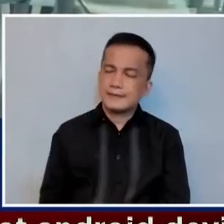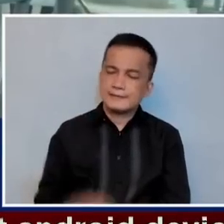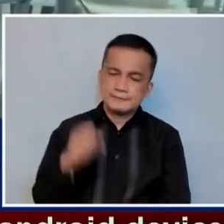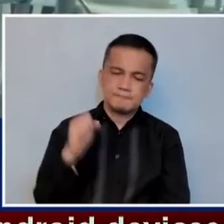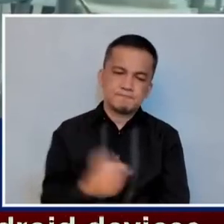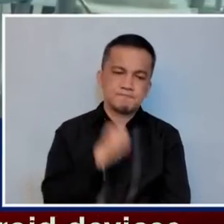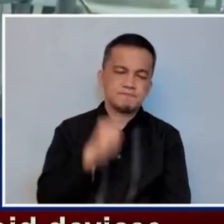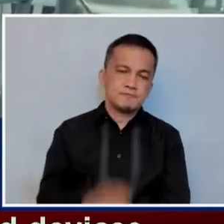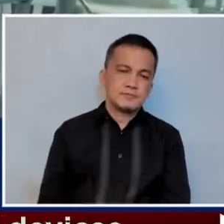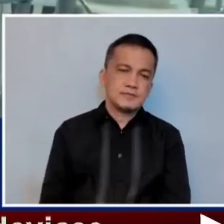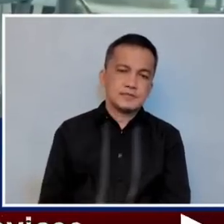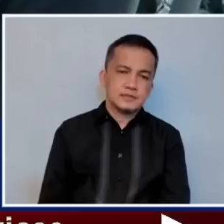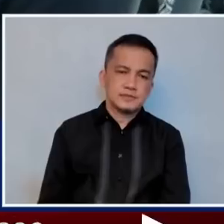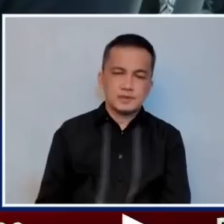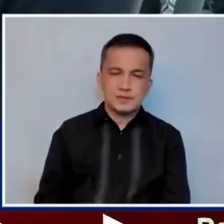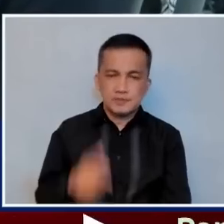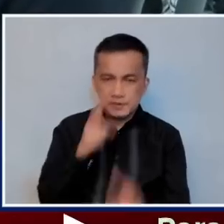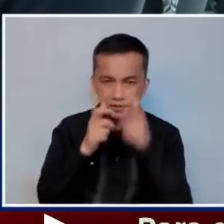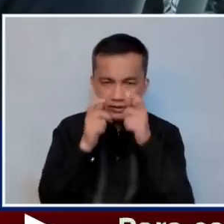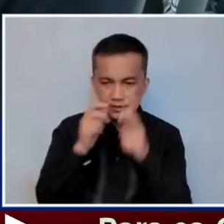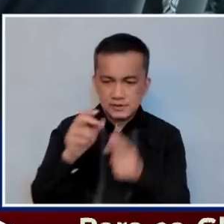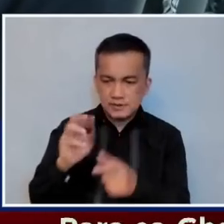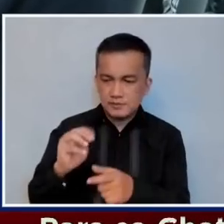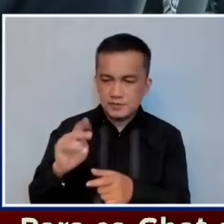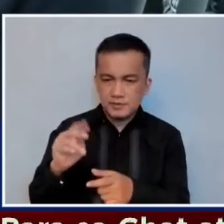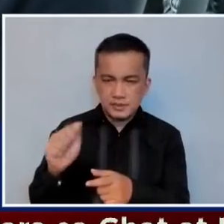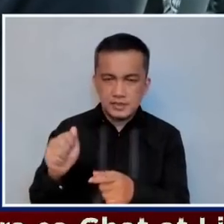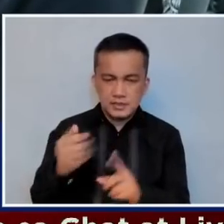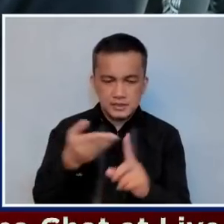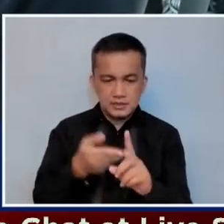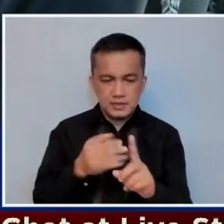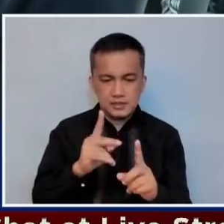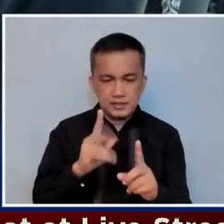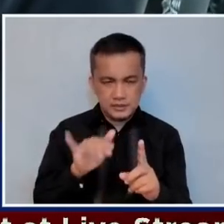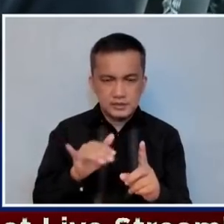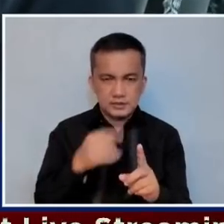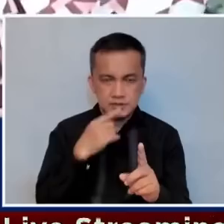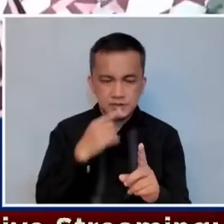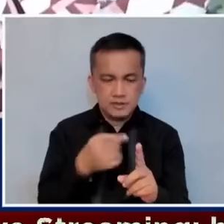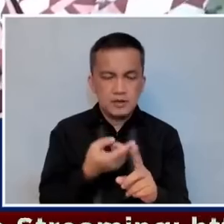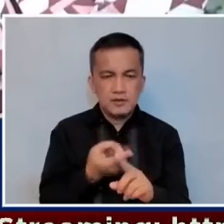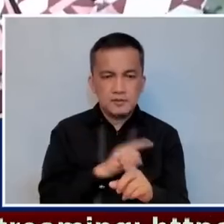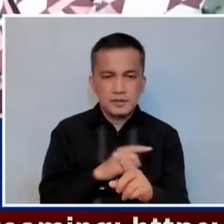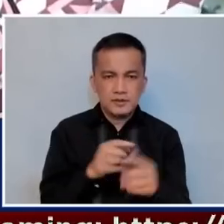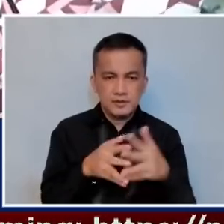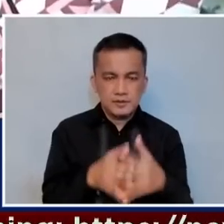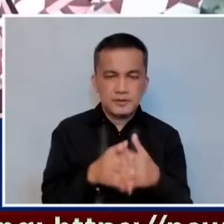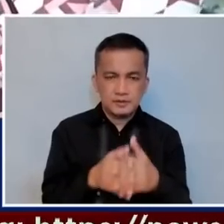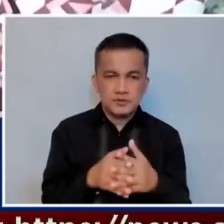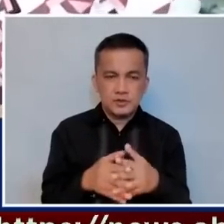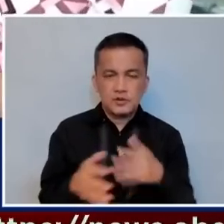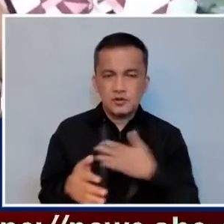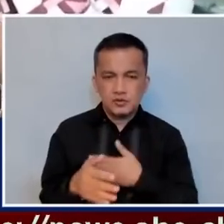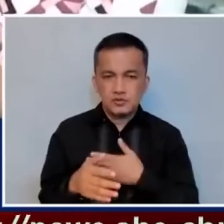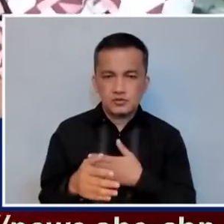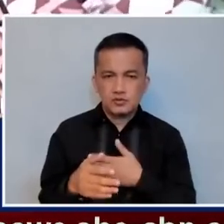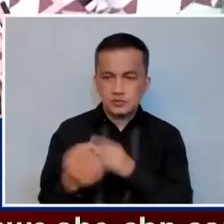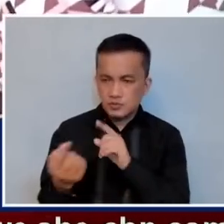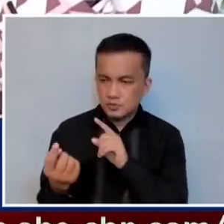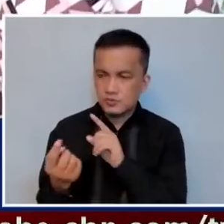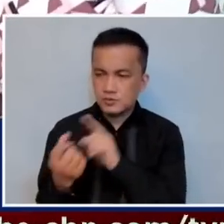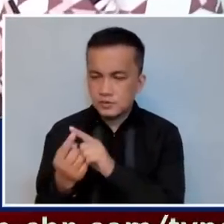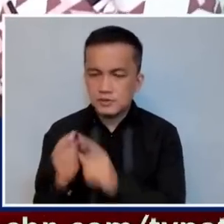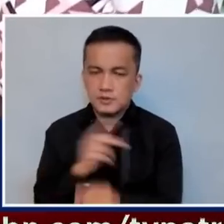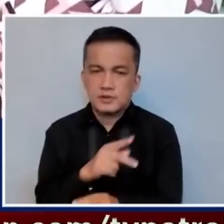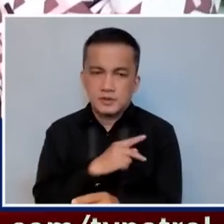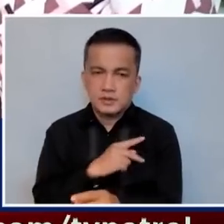ng tagapakinig ni Mabasa na si Reddy San Miguel. Galing pa siya ng Amerika at gusto pa sana niyang makita ng personal